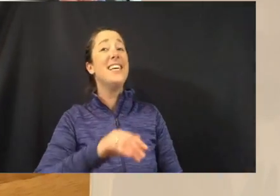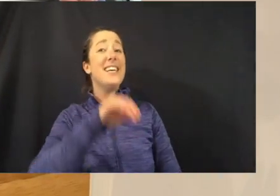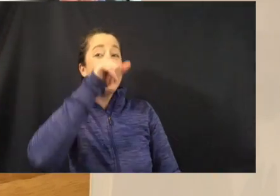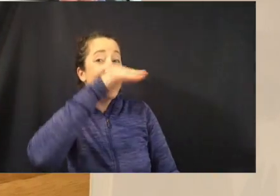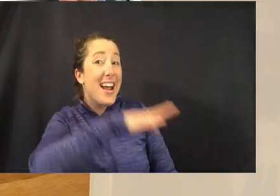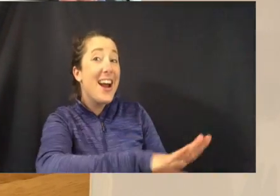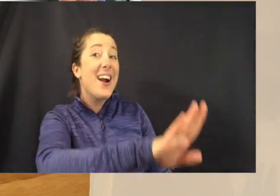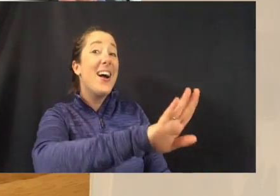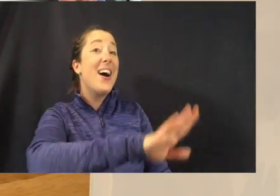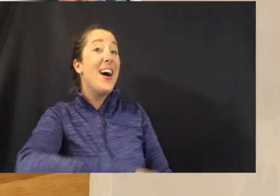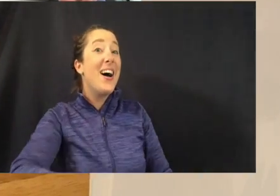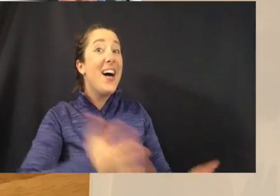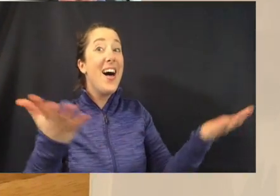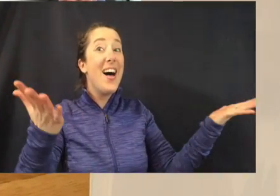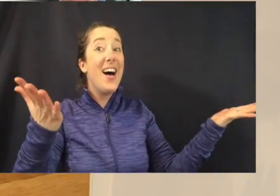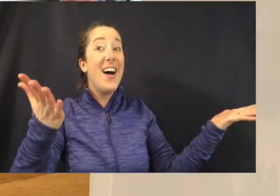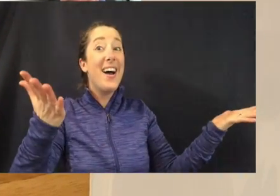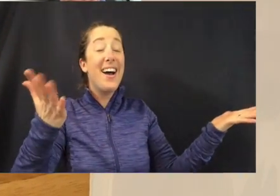Gérald.